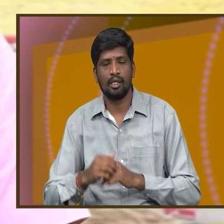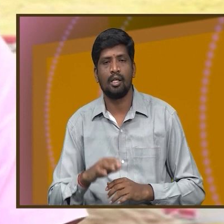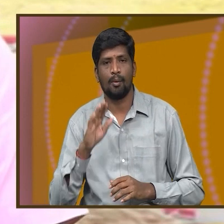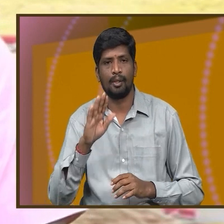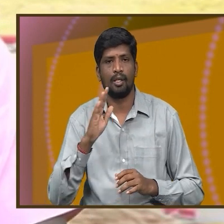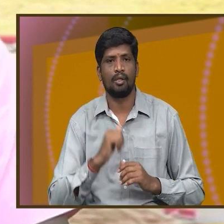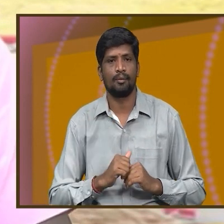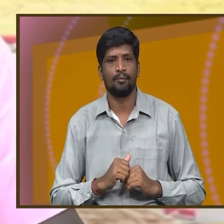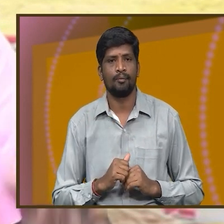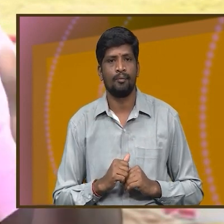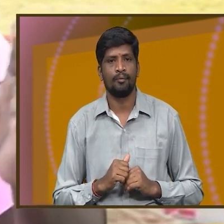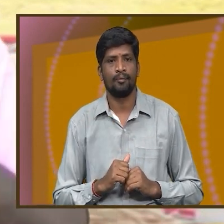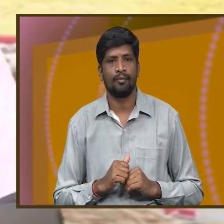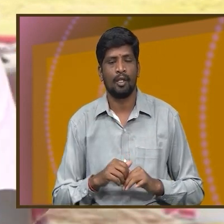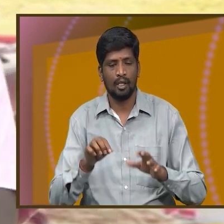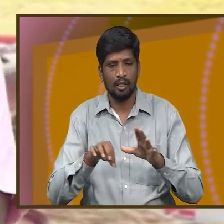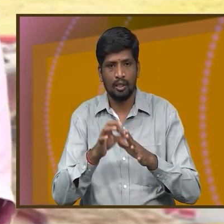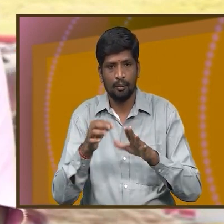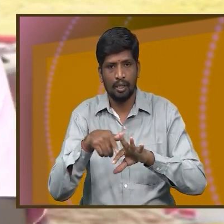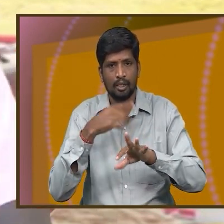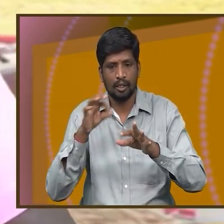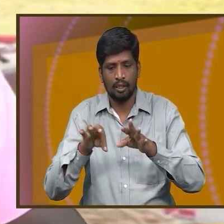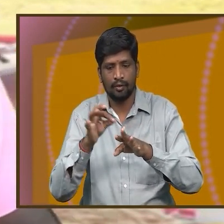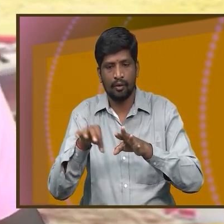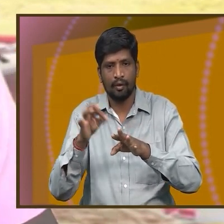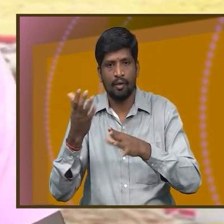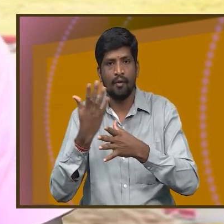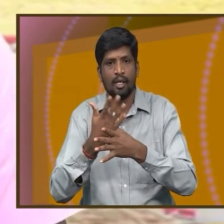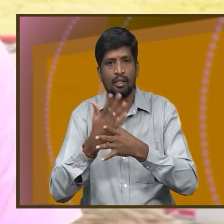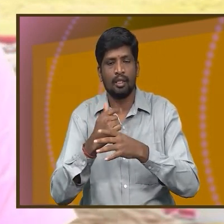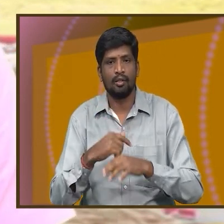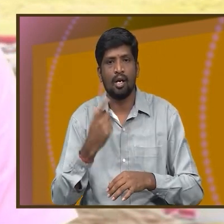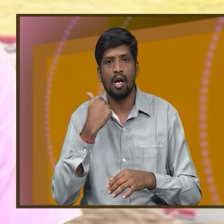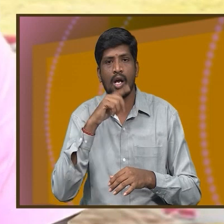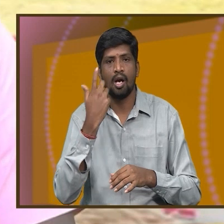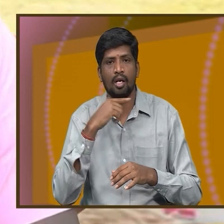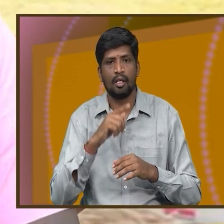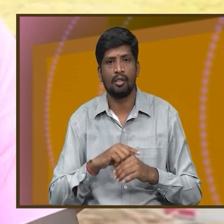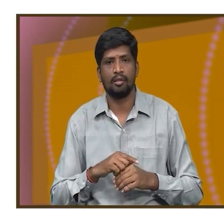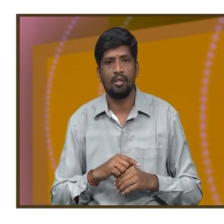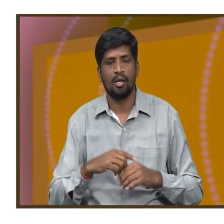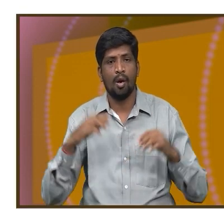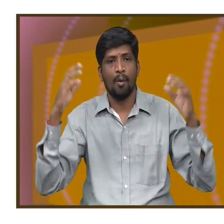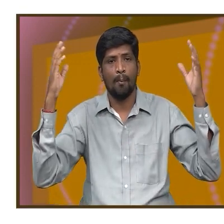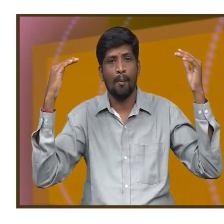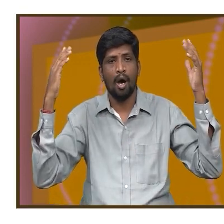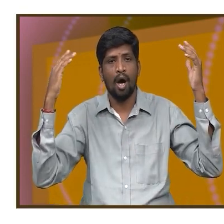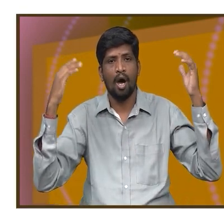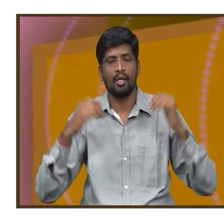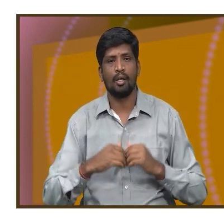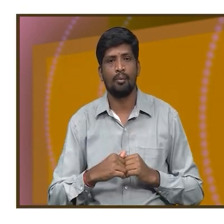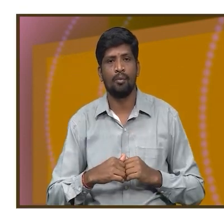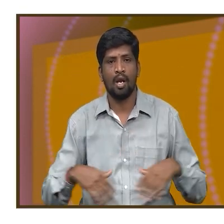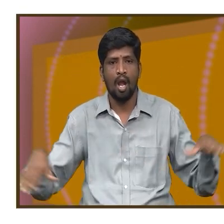வந்து பார்த்தீங்கன்னா செருப்பு தைக்கும் தொழில் செஞ்சுக்கிட்டு இருக்கும் பொழுதே வந்து பார்த்தீங்கன்னா காலை வேலை, மழை மேகங்கள்லாம்